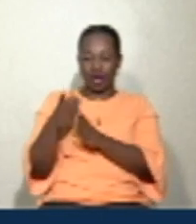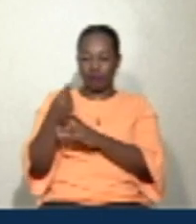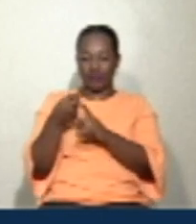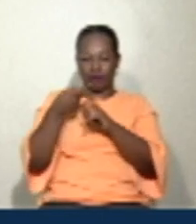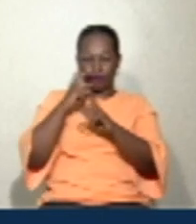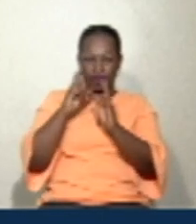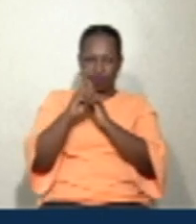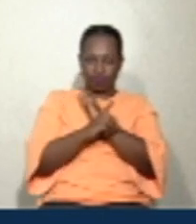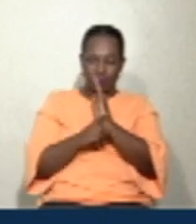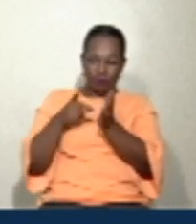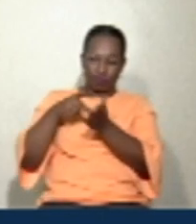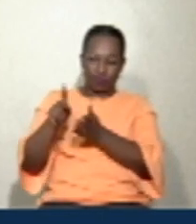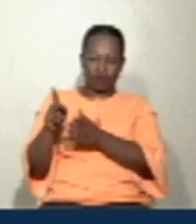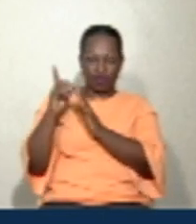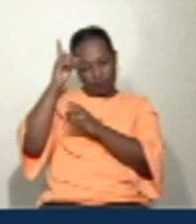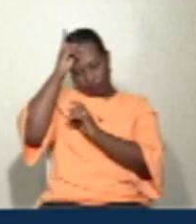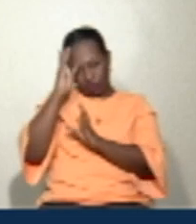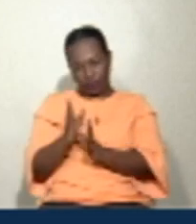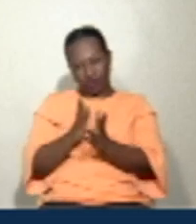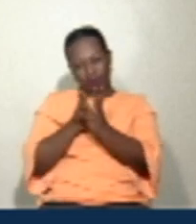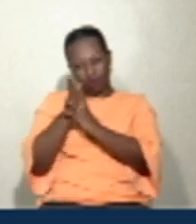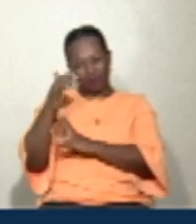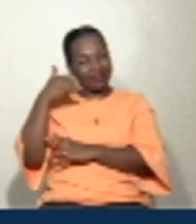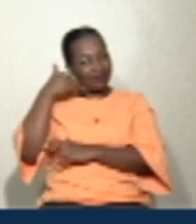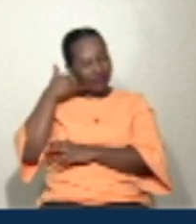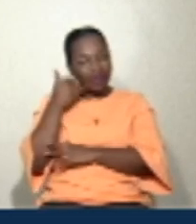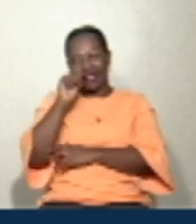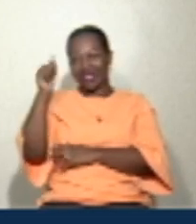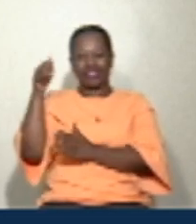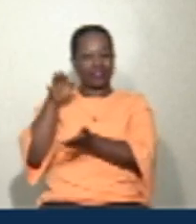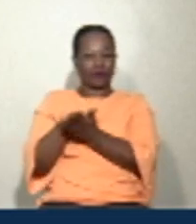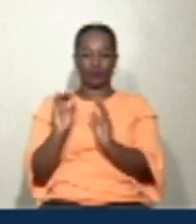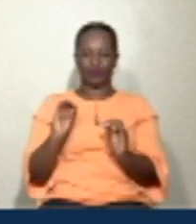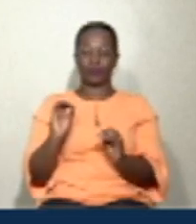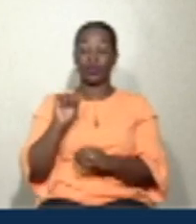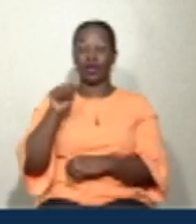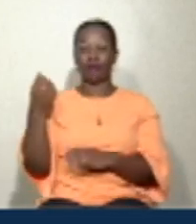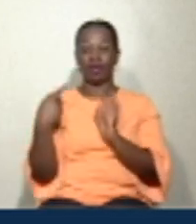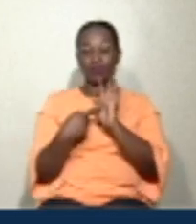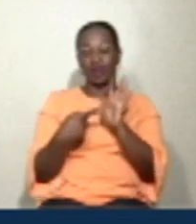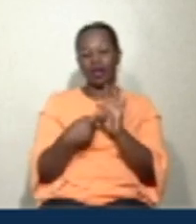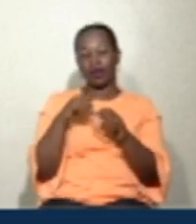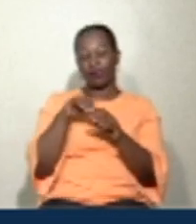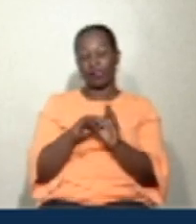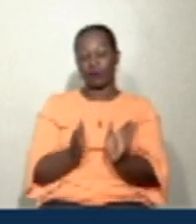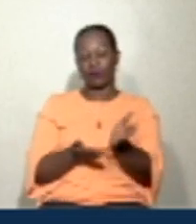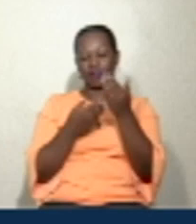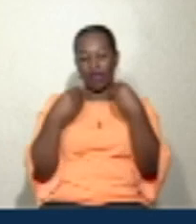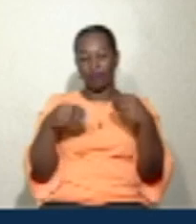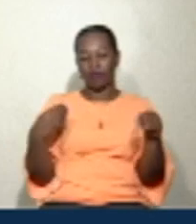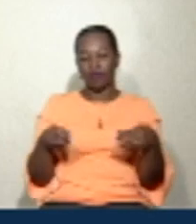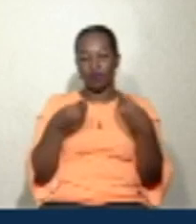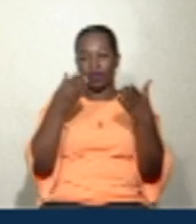karere yishyurwa umuturage biciye kuri telefone bidaciye ku yindi konti. Hari ibindi byagiye bigaragazwa mu gukurikirana amasoko